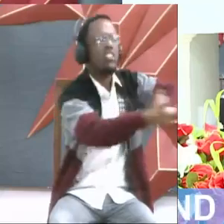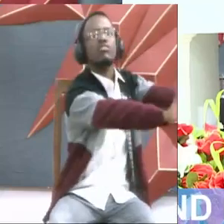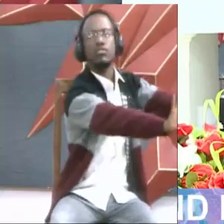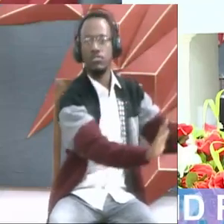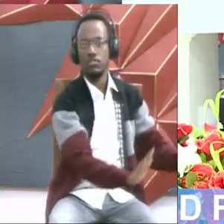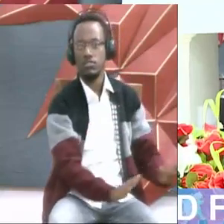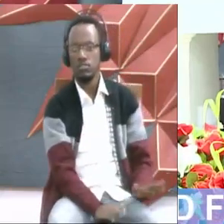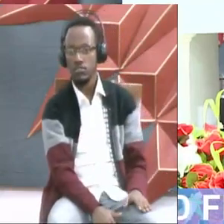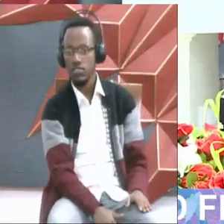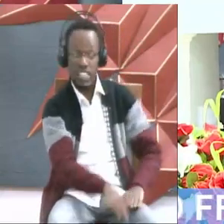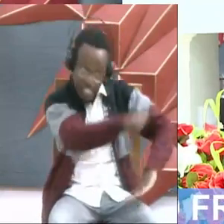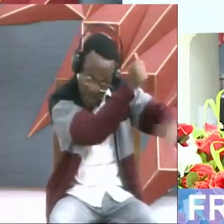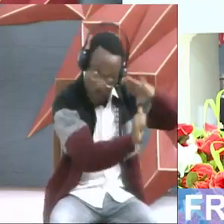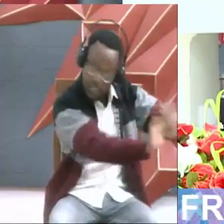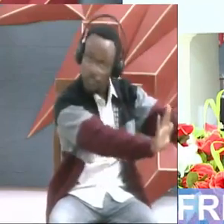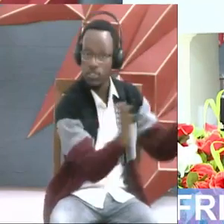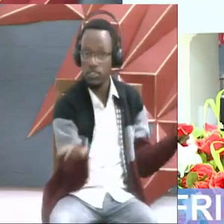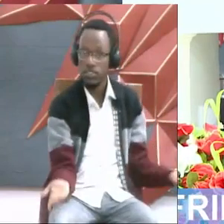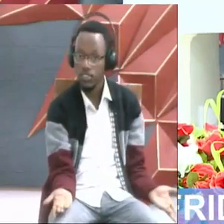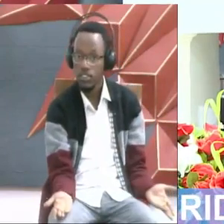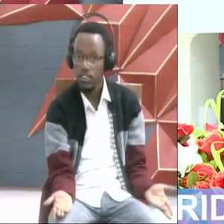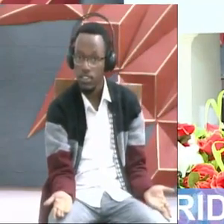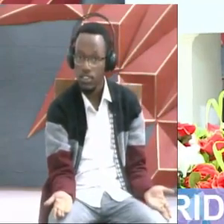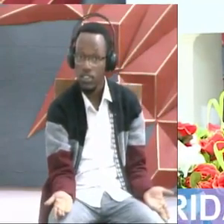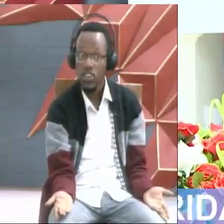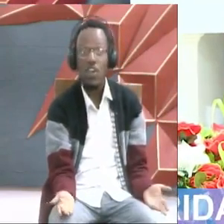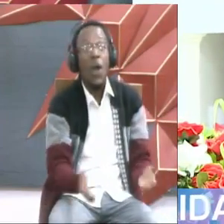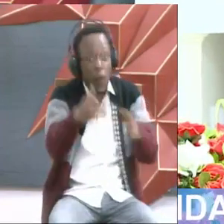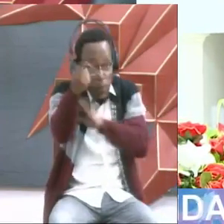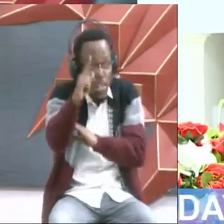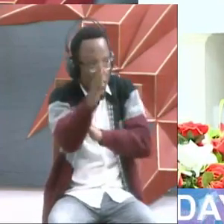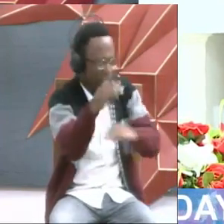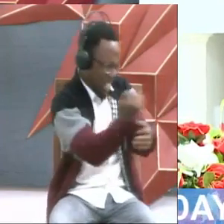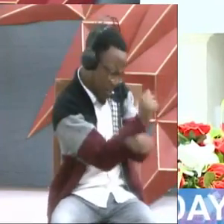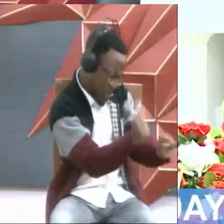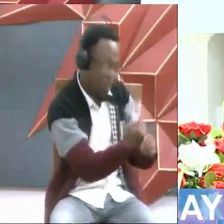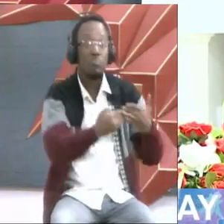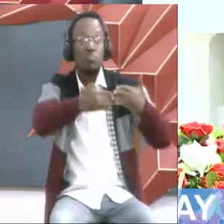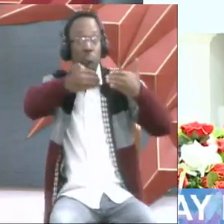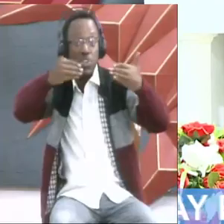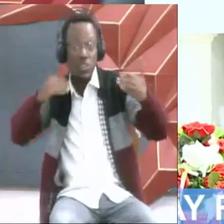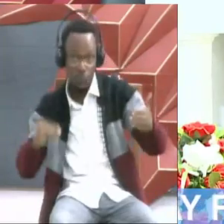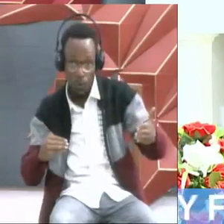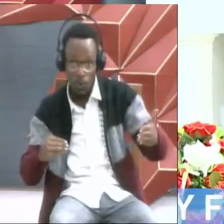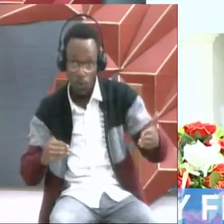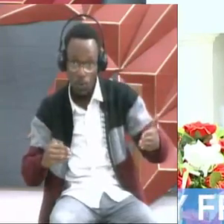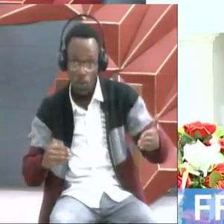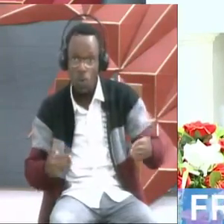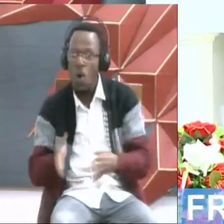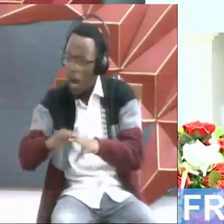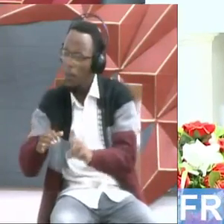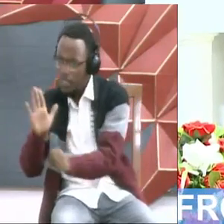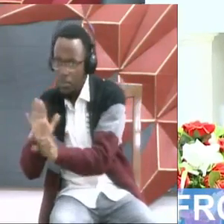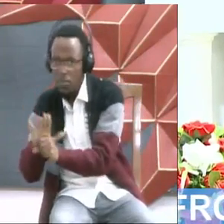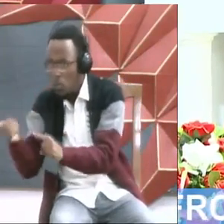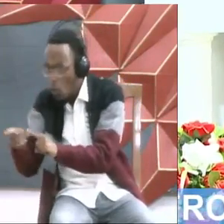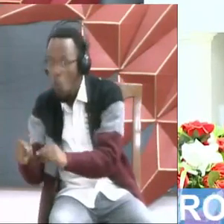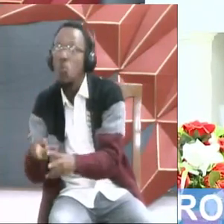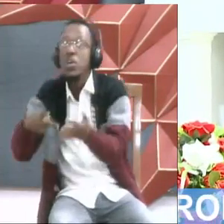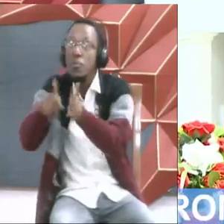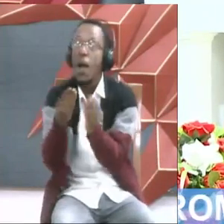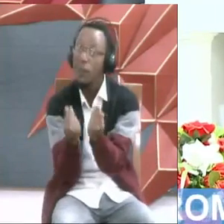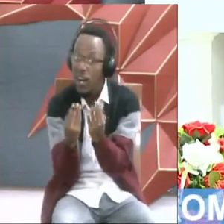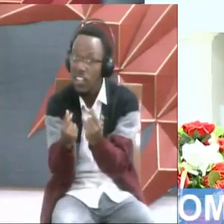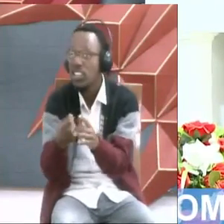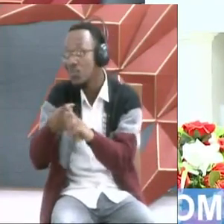ko tutanabimenya ntabwo ntibikwiye ko imana ibimukiza kare mufate amamikoro mwaguze amafaranga